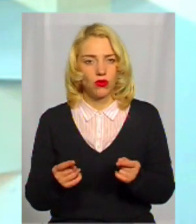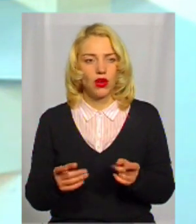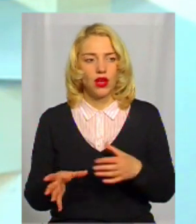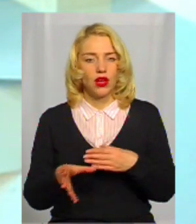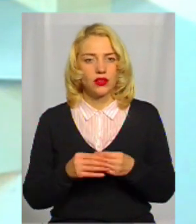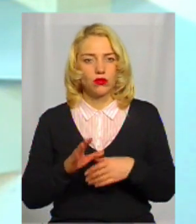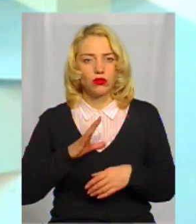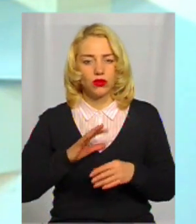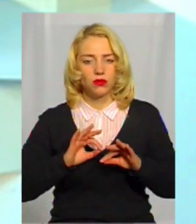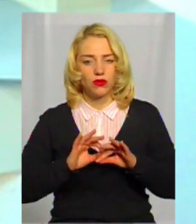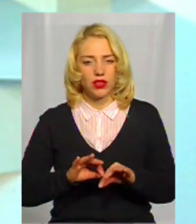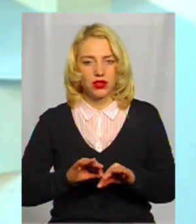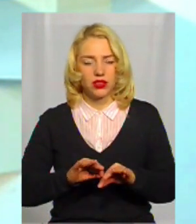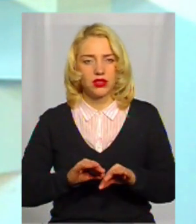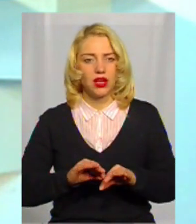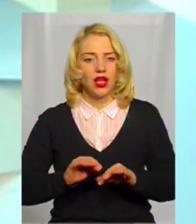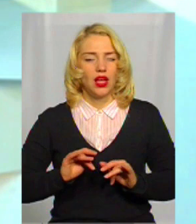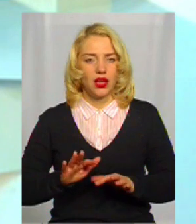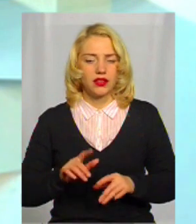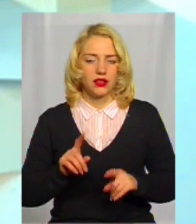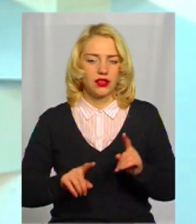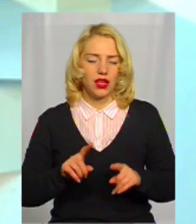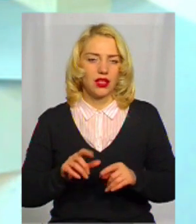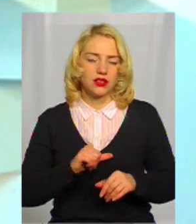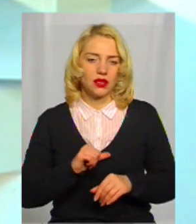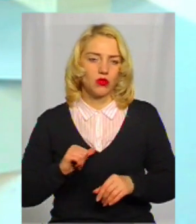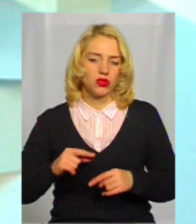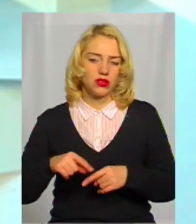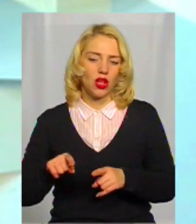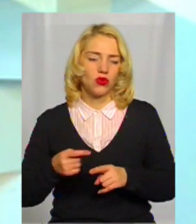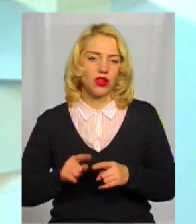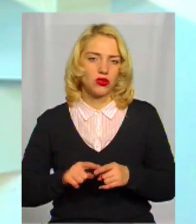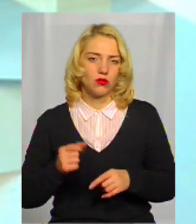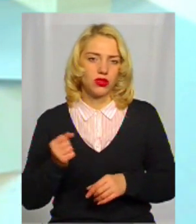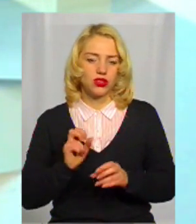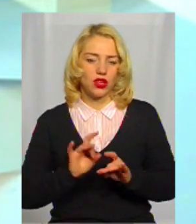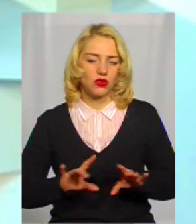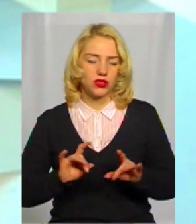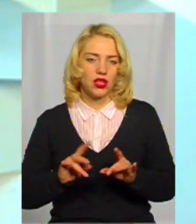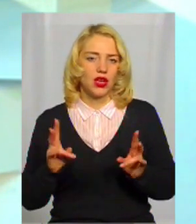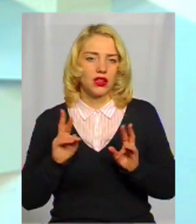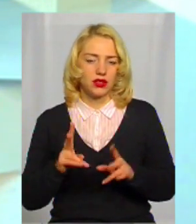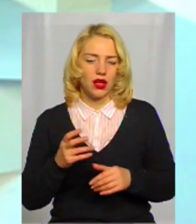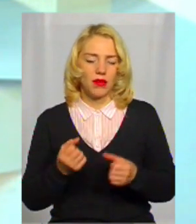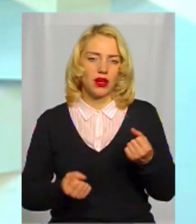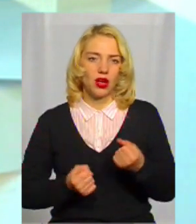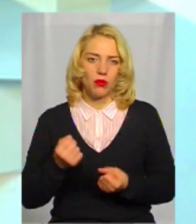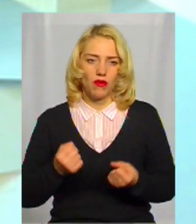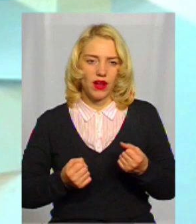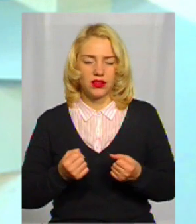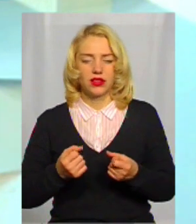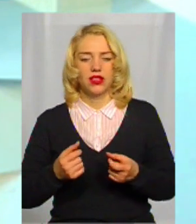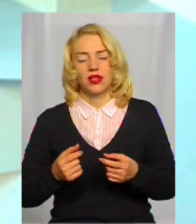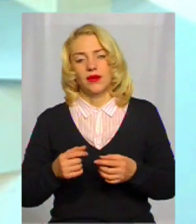разом були проведені певні акції, деякі самостійно на цьому тижні, як роз'яснення, як потрібно кермувати транспортним засобом, як